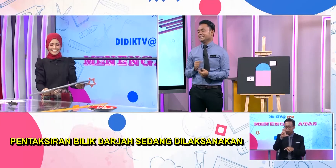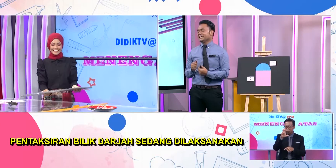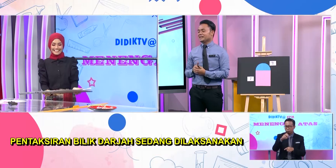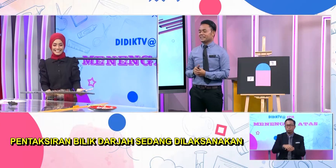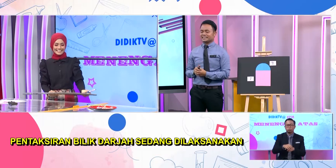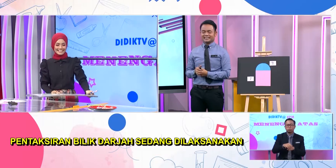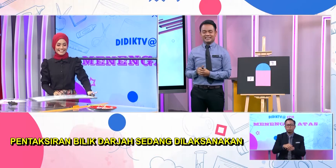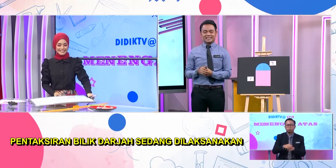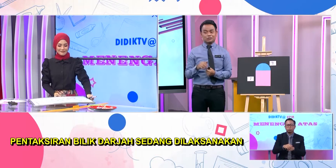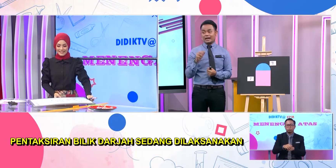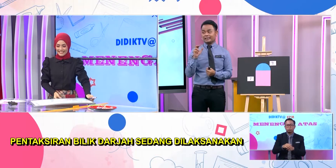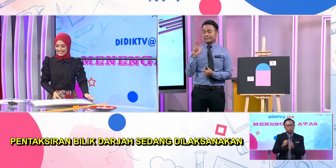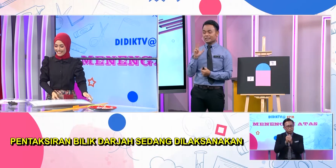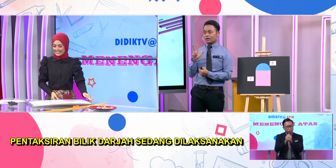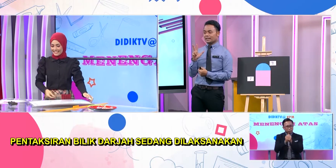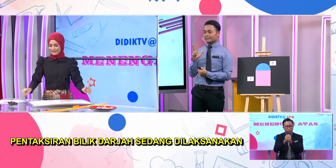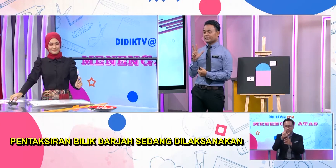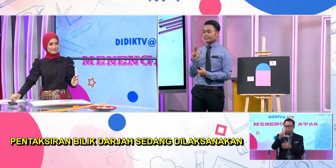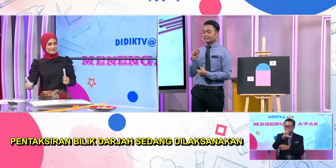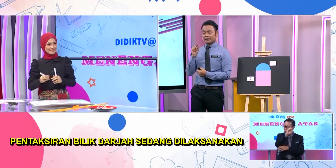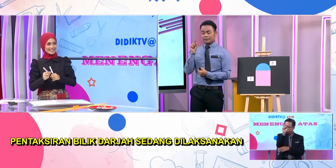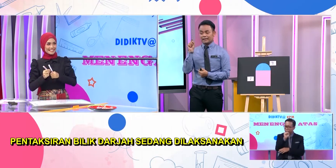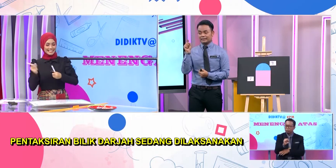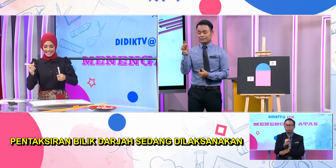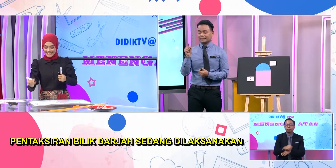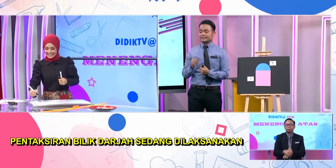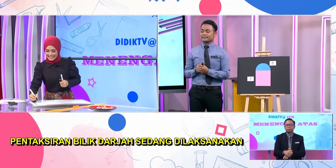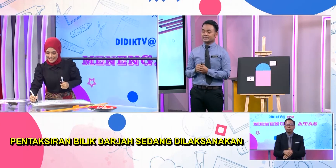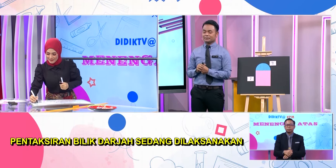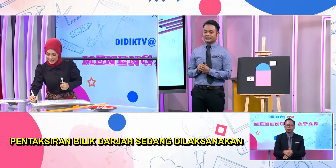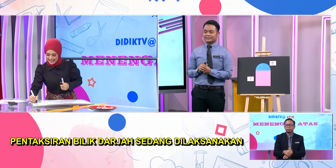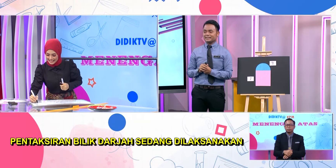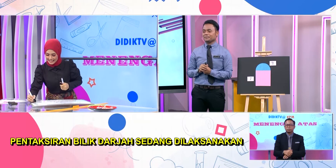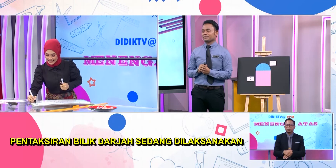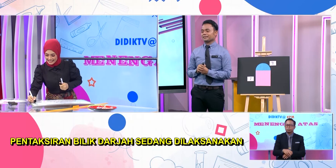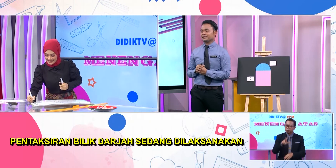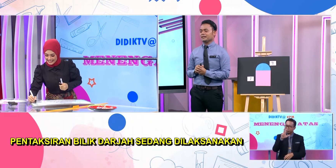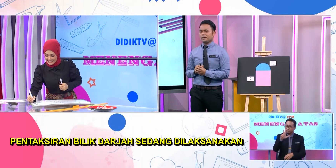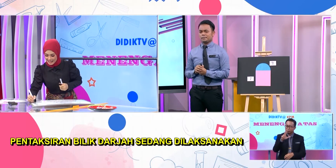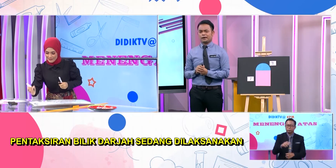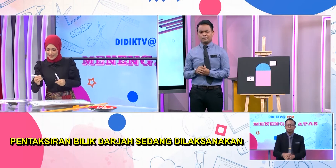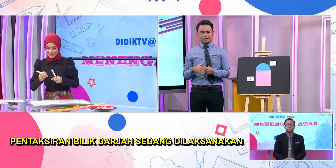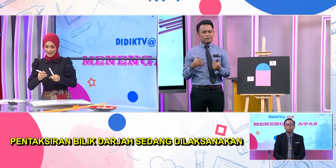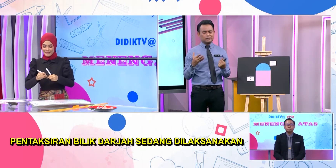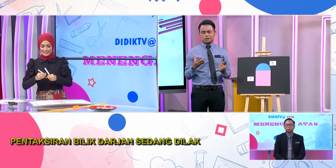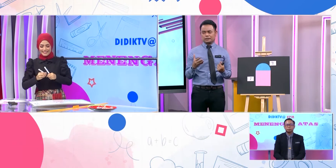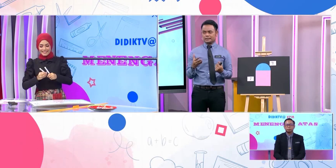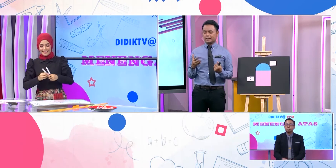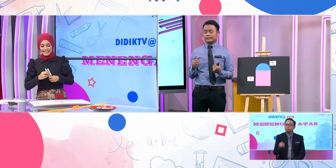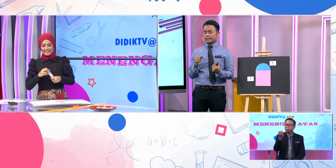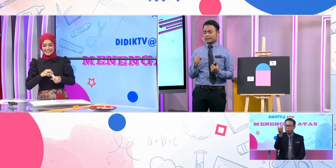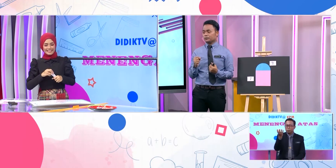ini qnalisa sudah ada tiga soal tambah lagi matte tinggal lagi di gemarkan